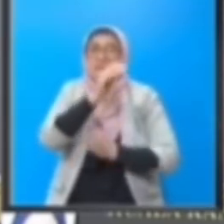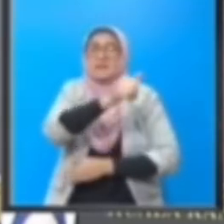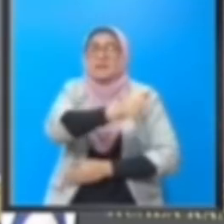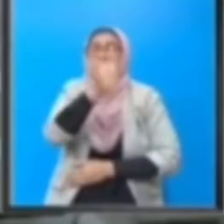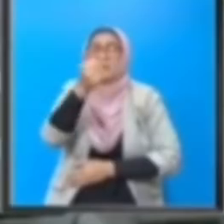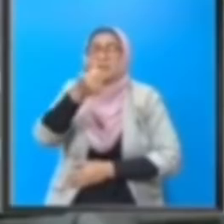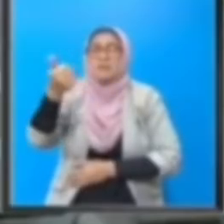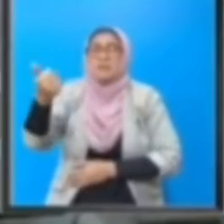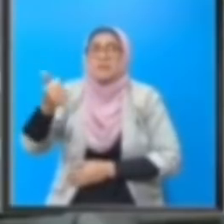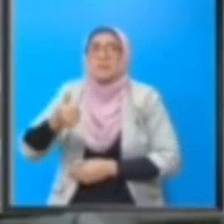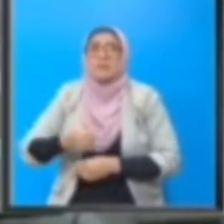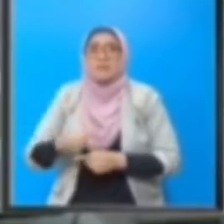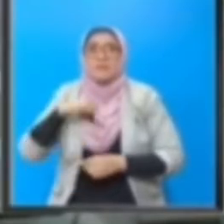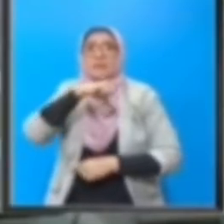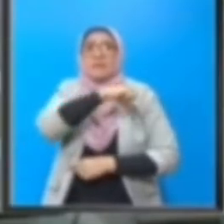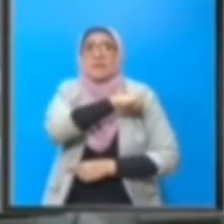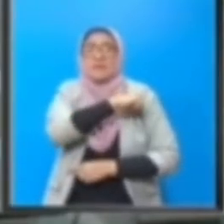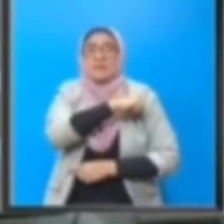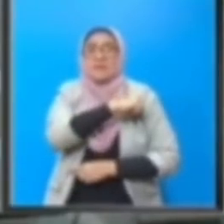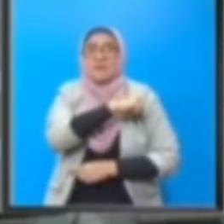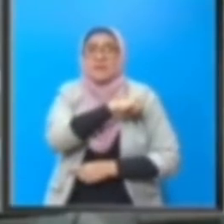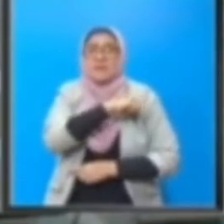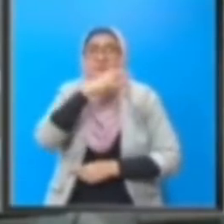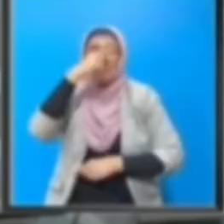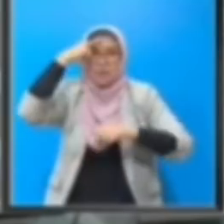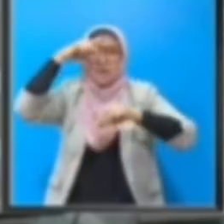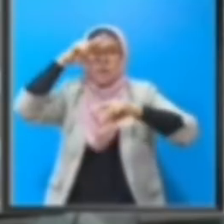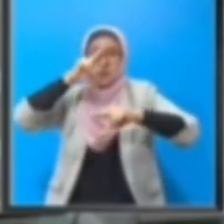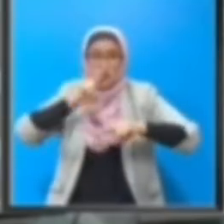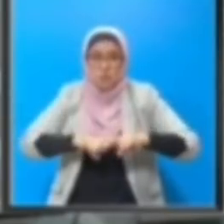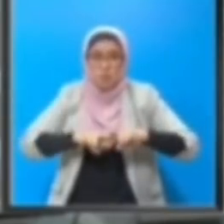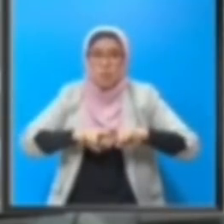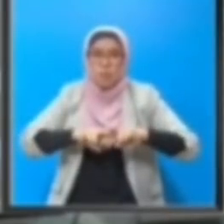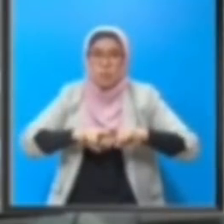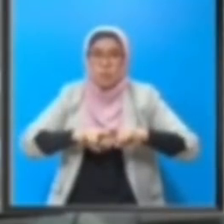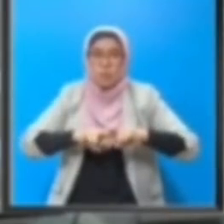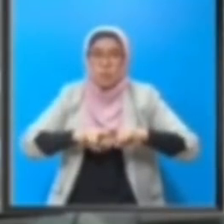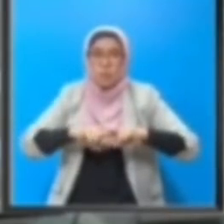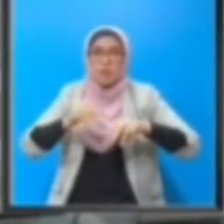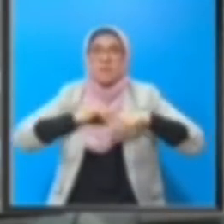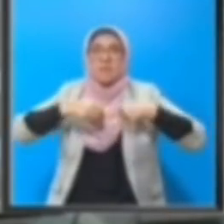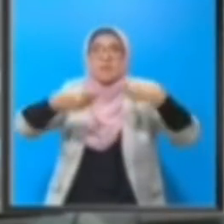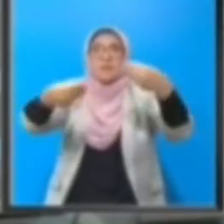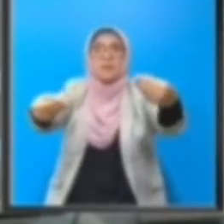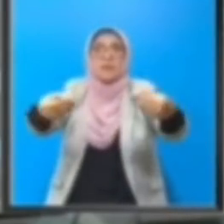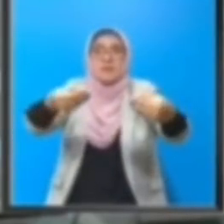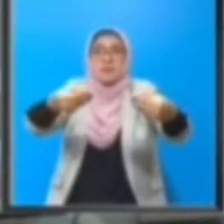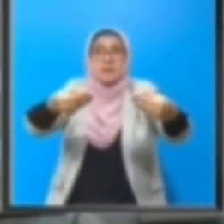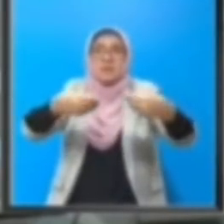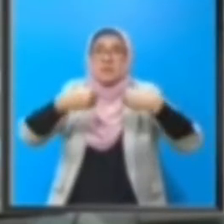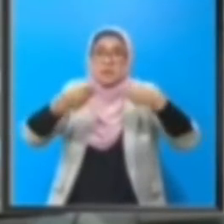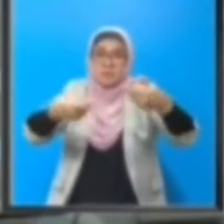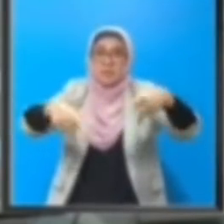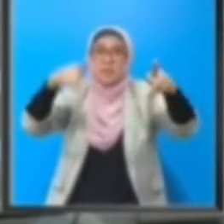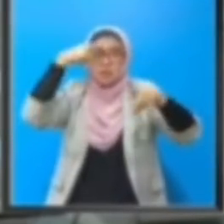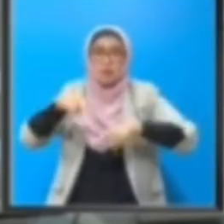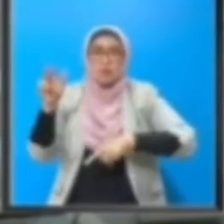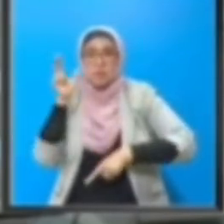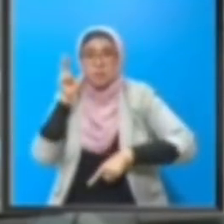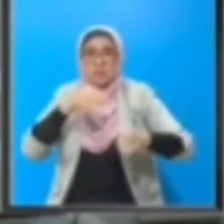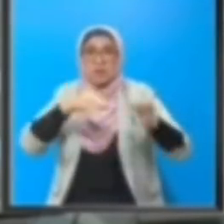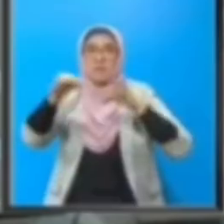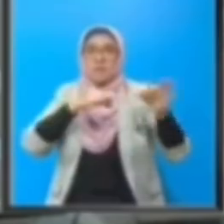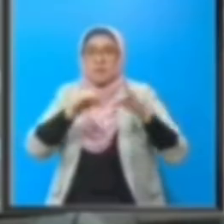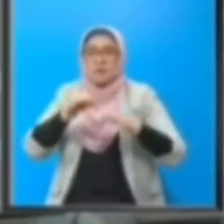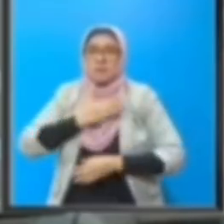saya minta ahli-ahli yang lain untuk duduk. Bagi dengar penjelasan. Saya bagi ruang. Baik, saya bagi ruang.